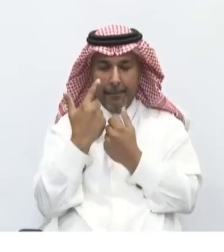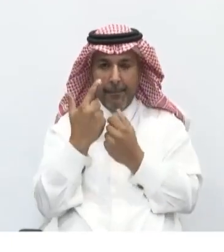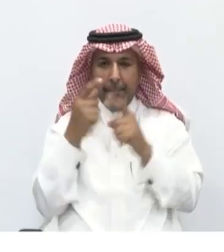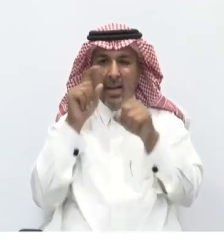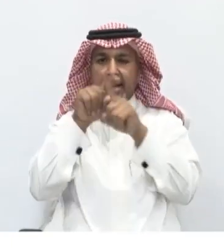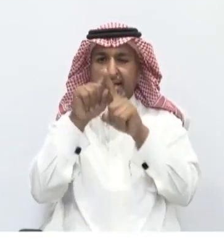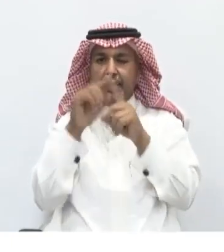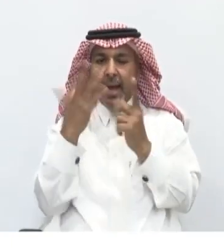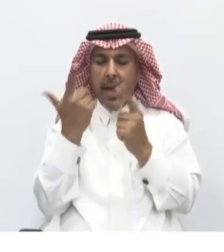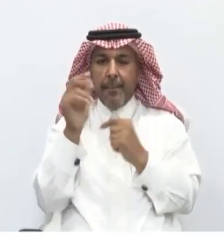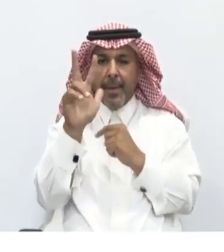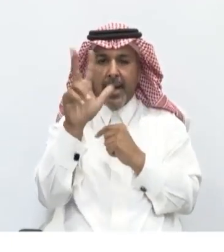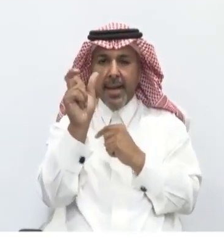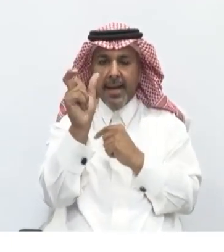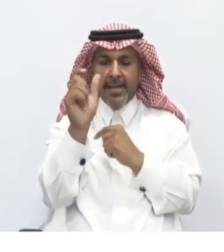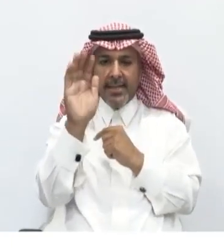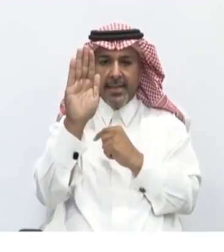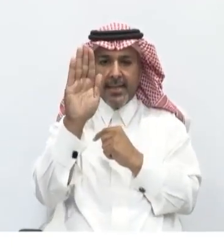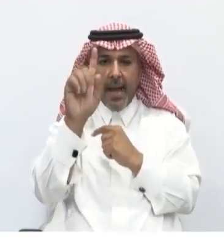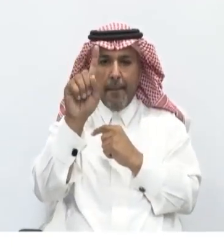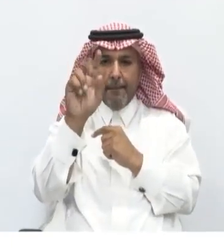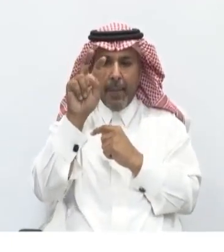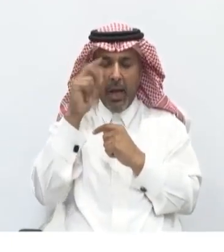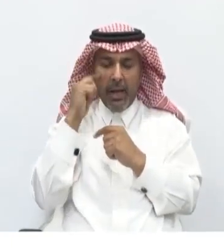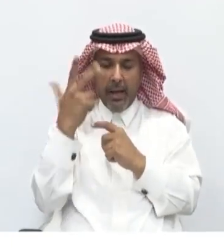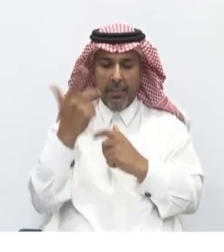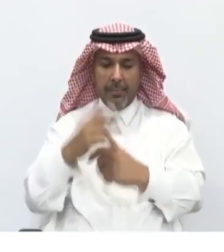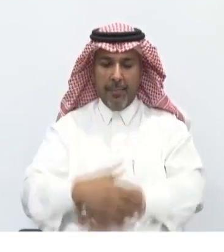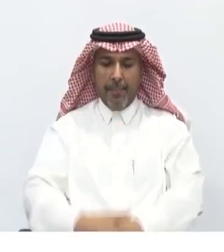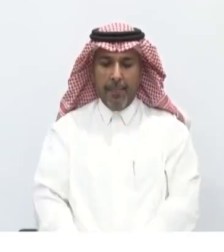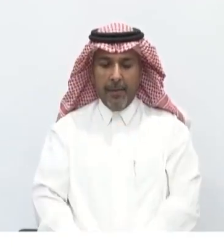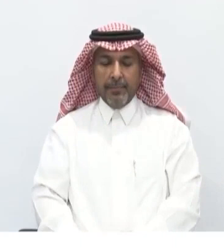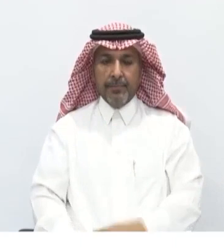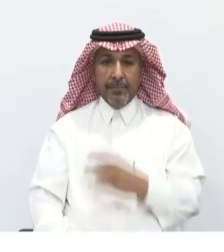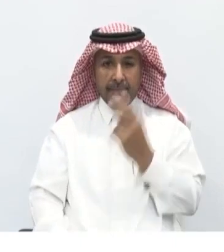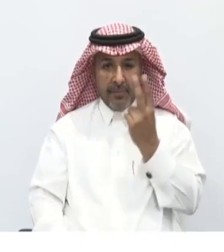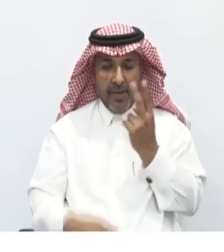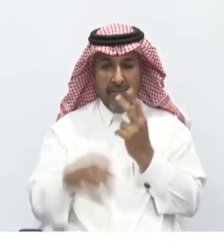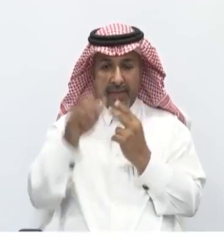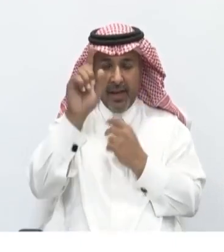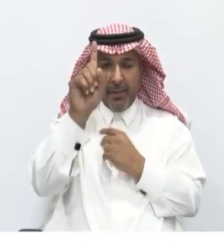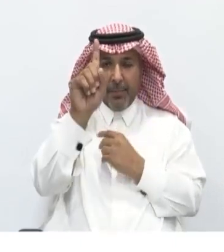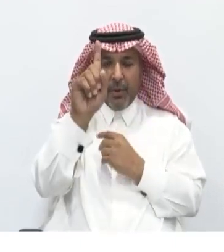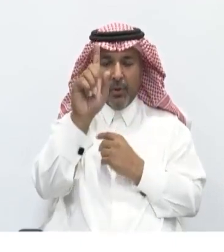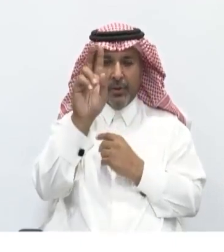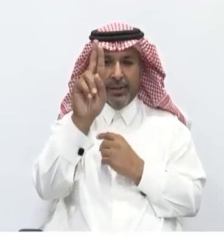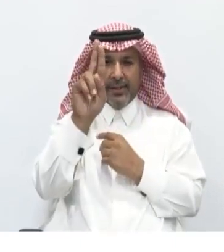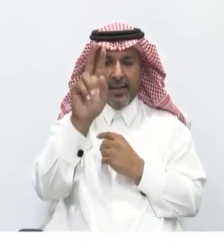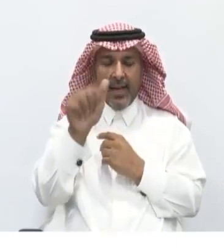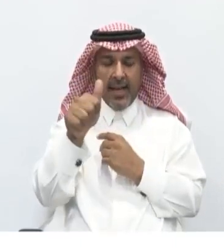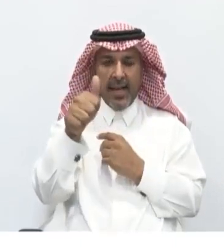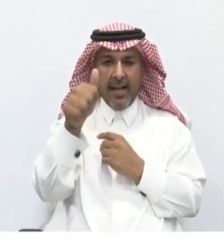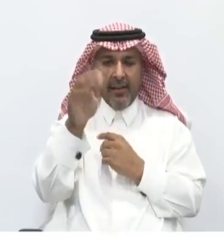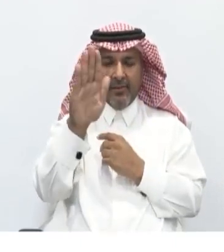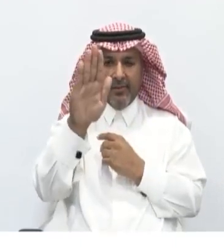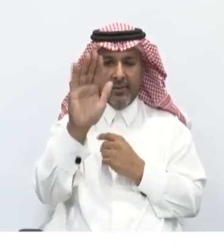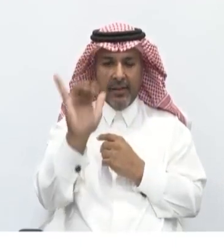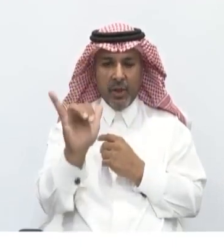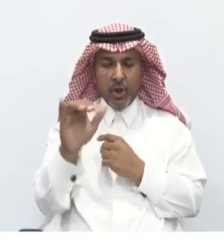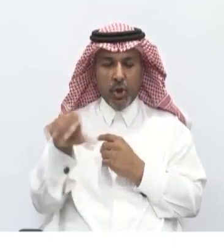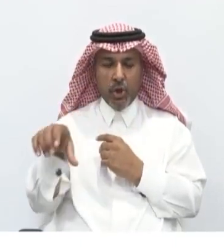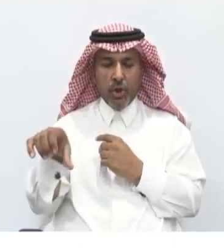لهذا التفاعل هذا هو التفاعل اثنين من البوتاسيوم زائد البي ار تو طبعا البي ار هنا بحاله سائله